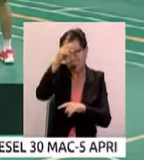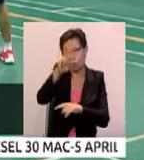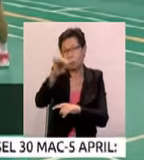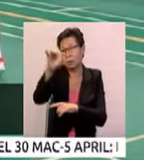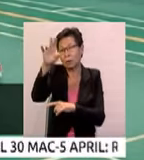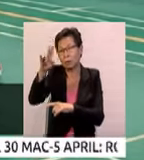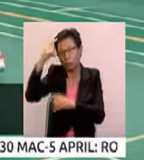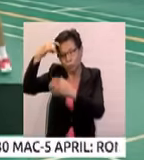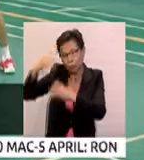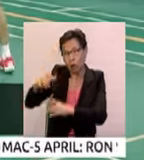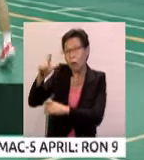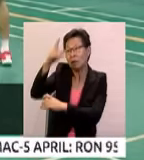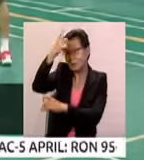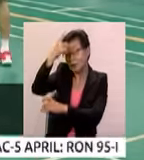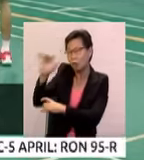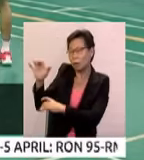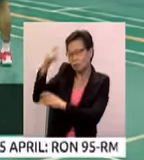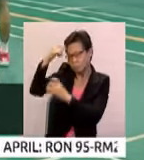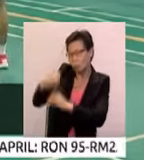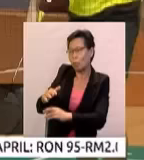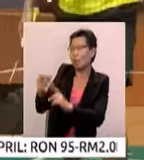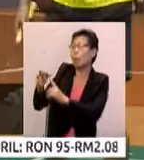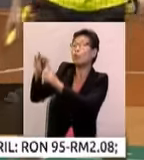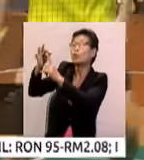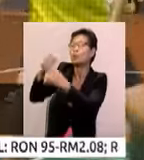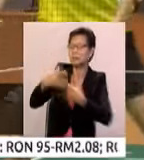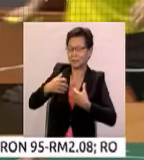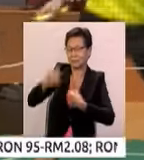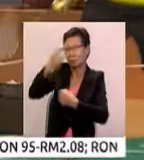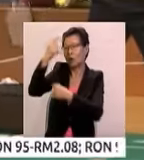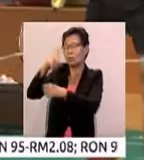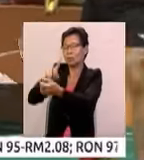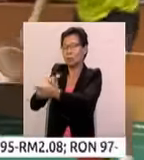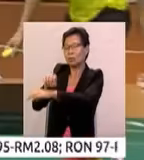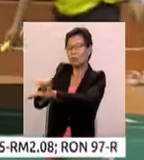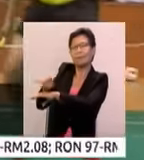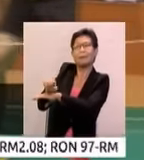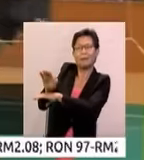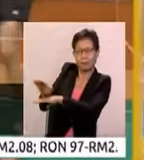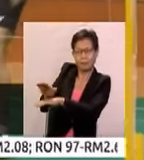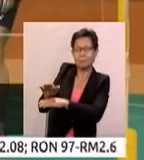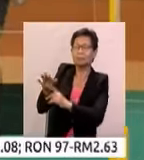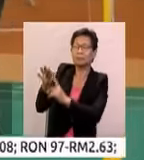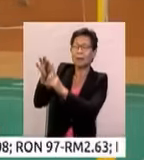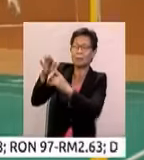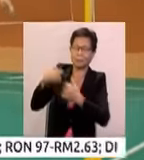menghormati keputusan beliau mengutamakan kesihatan atas nasihat doktor.